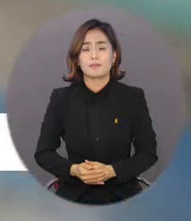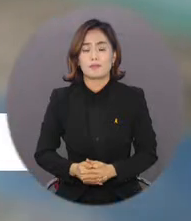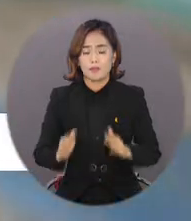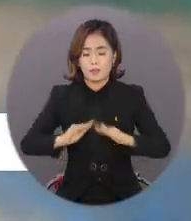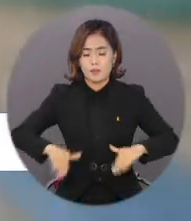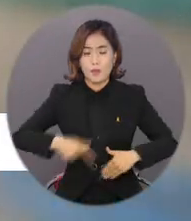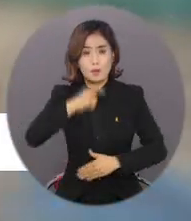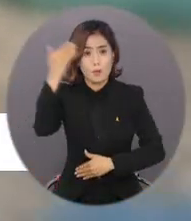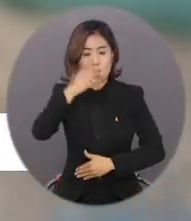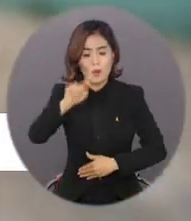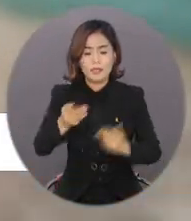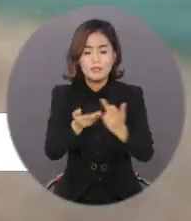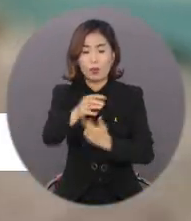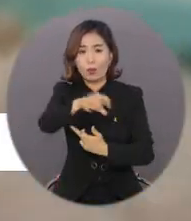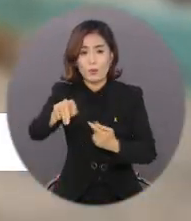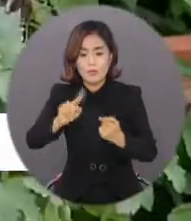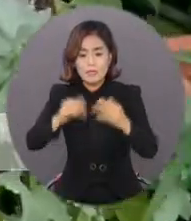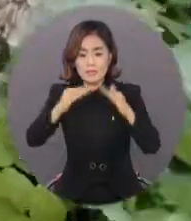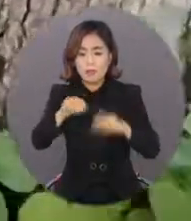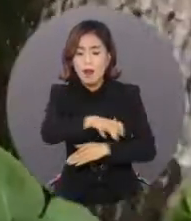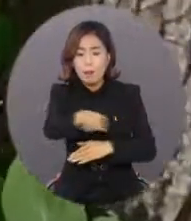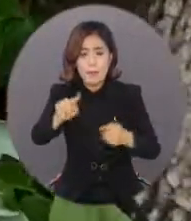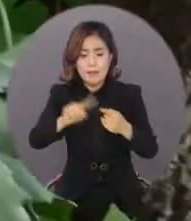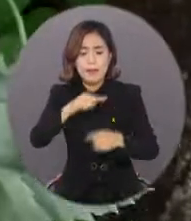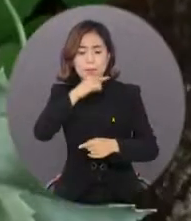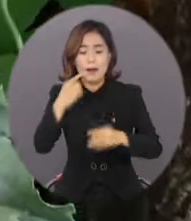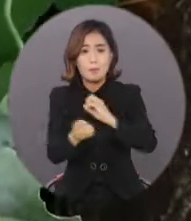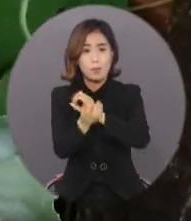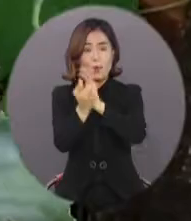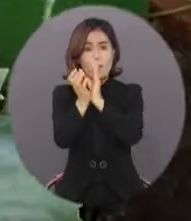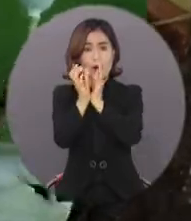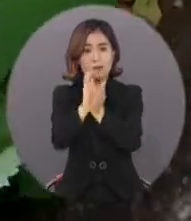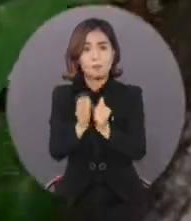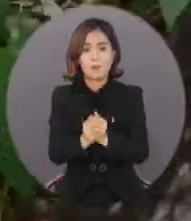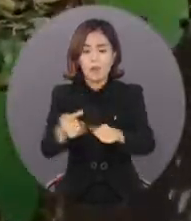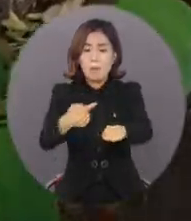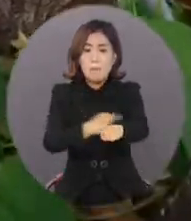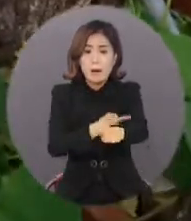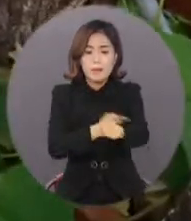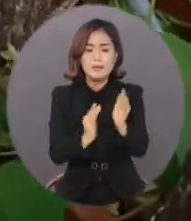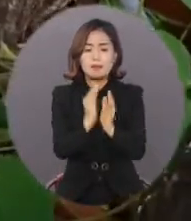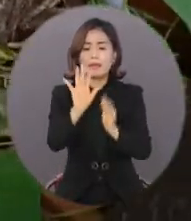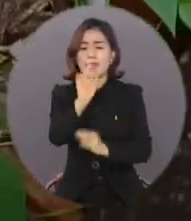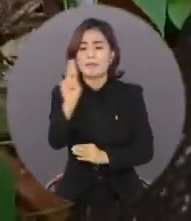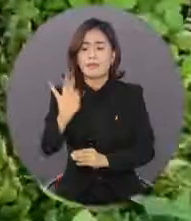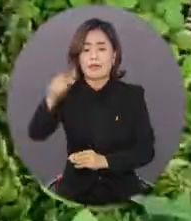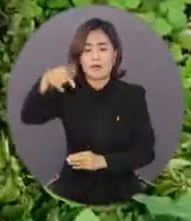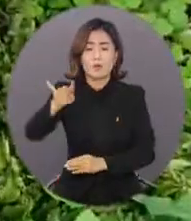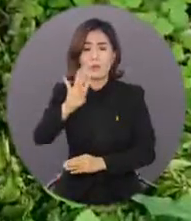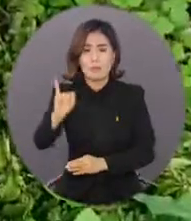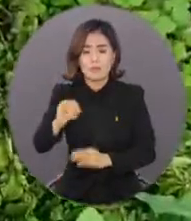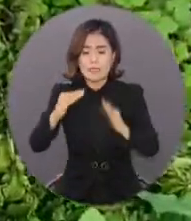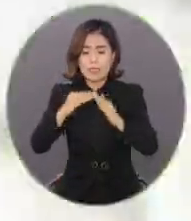전남 여수시 남면의 한 섬마을. 주택 앞마당에 붉은 꽃이 피었습니다. 마약류 식물인 양귀비입니다. 집